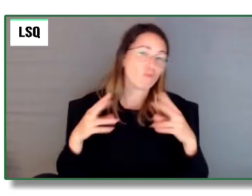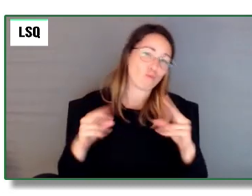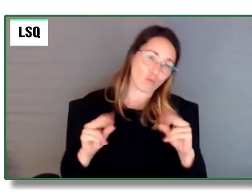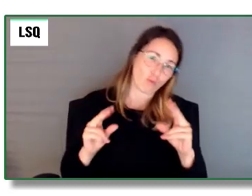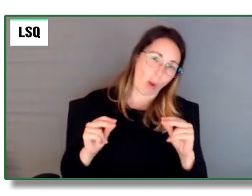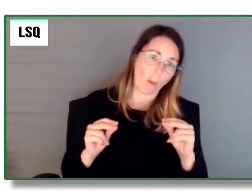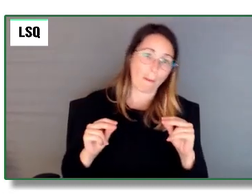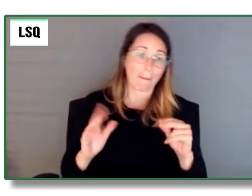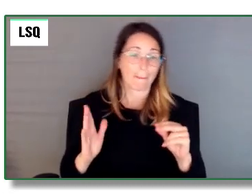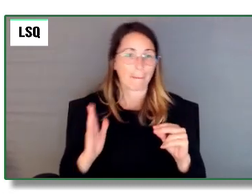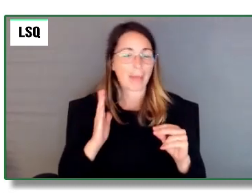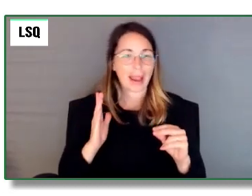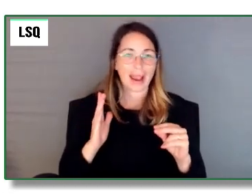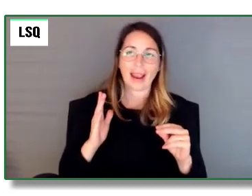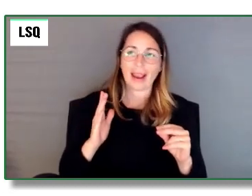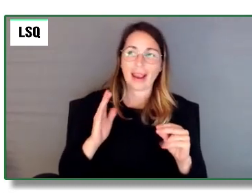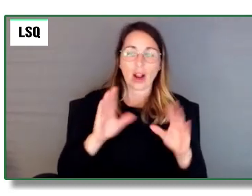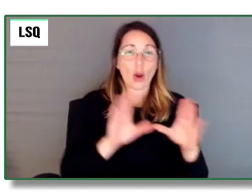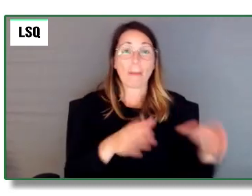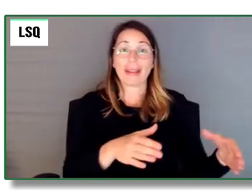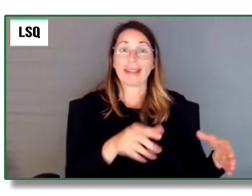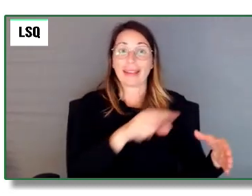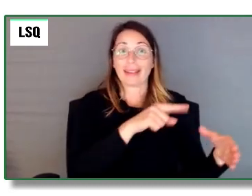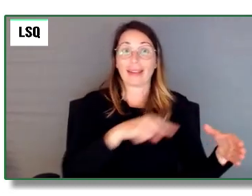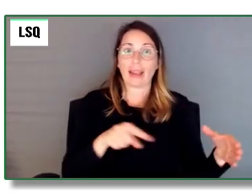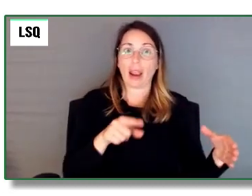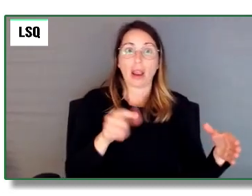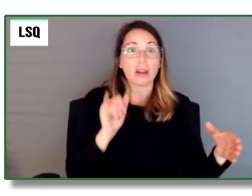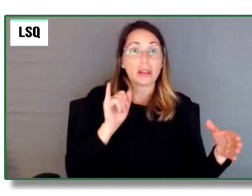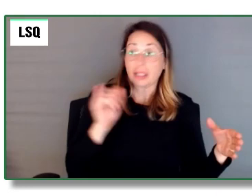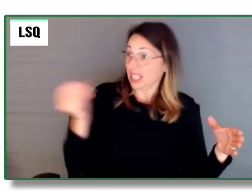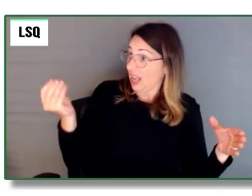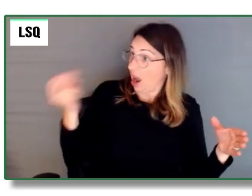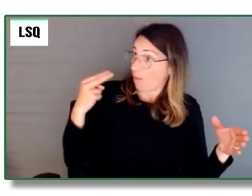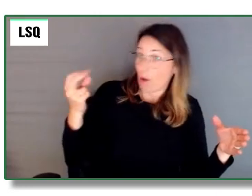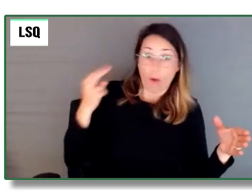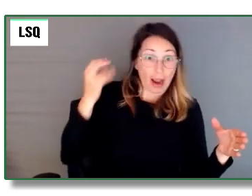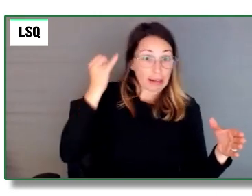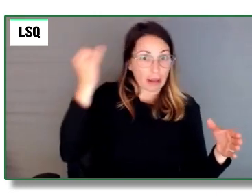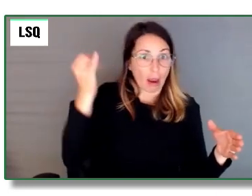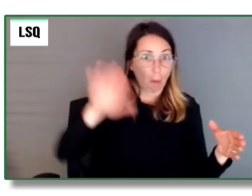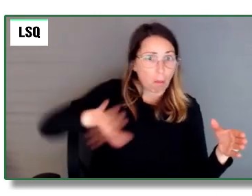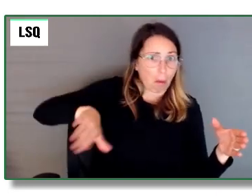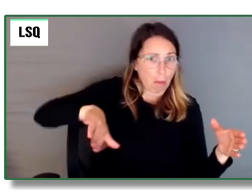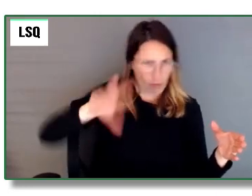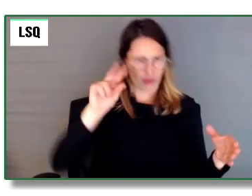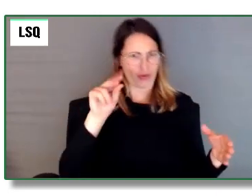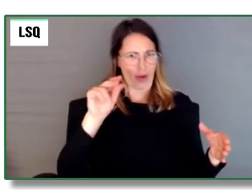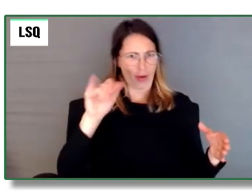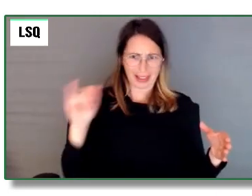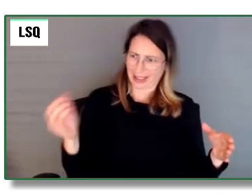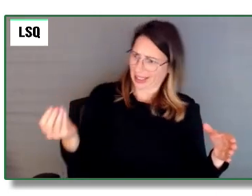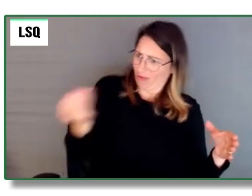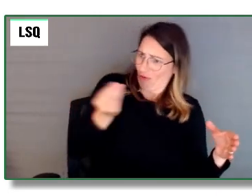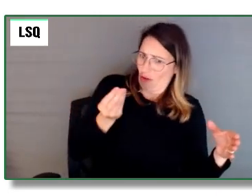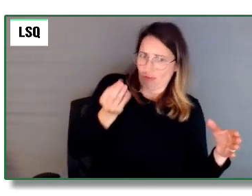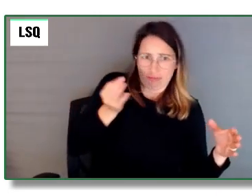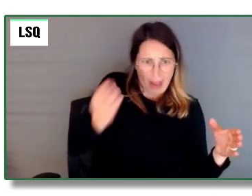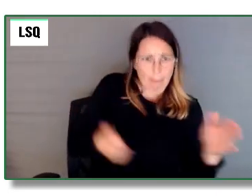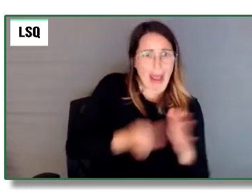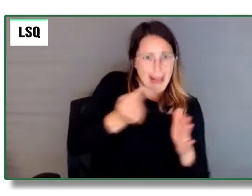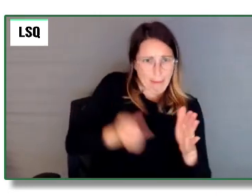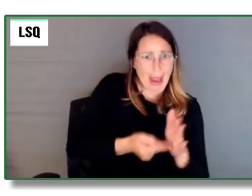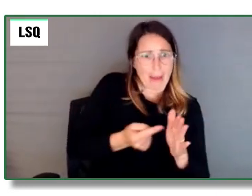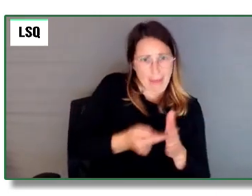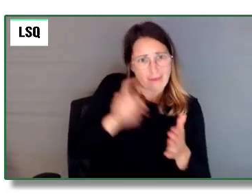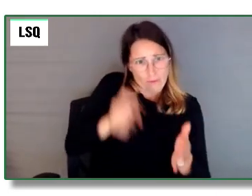comité de faire fi des idées si elles sont soulevées à maintes reprises. Je crois que c'est une chose à très